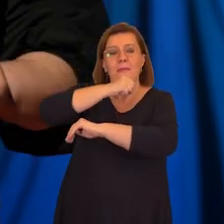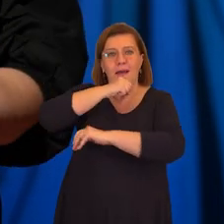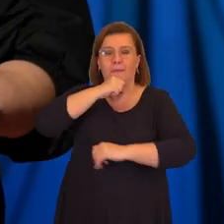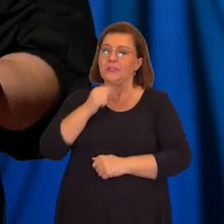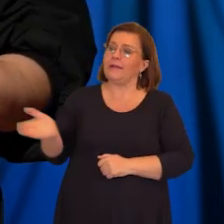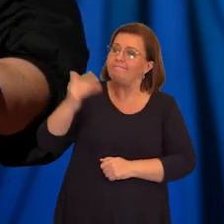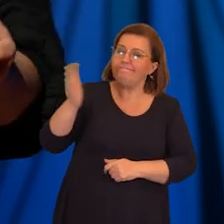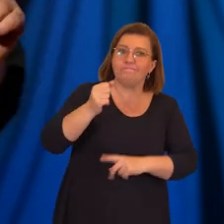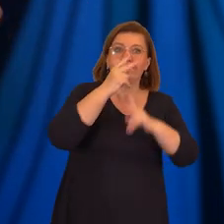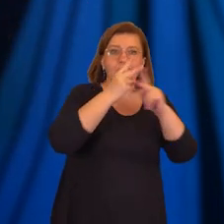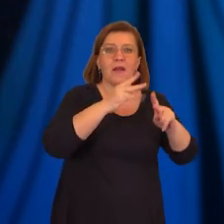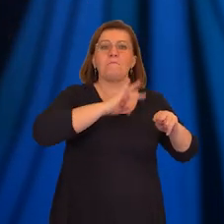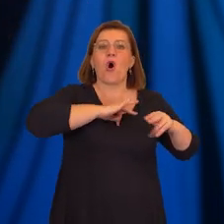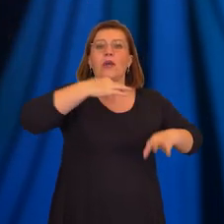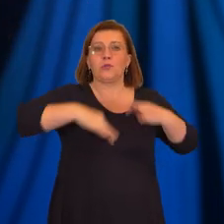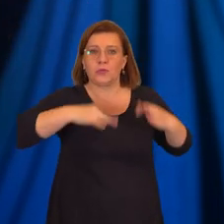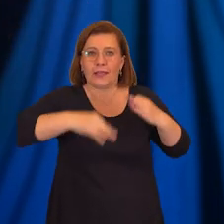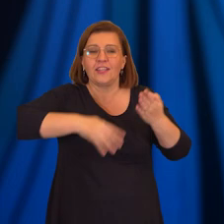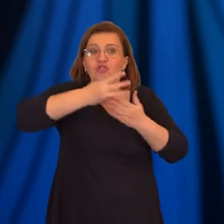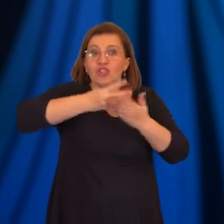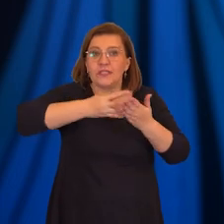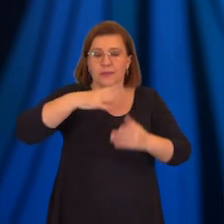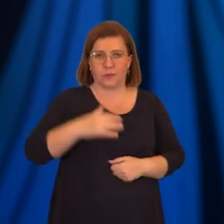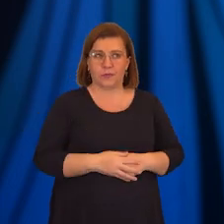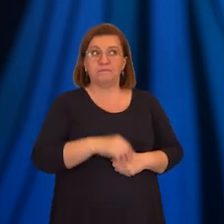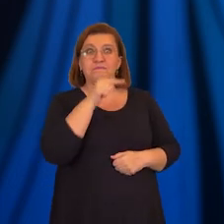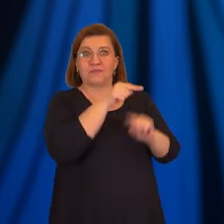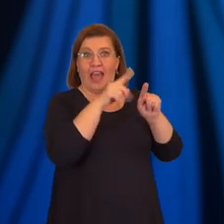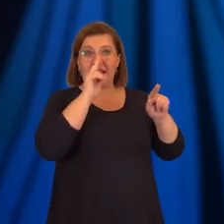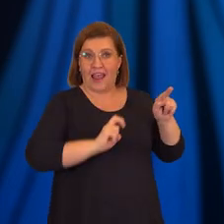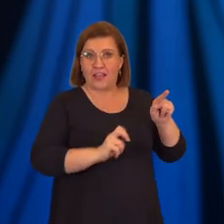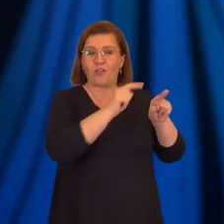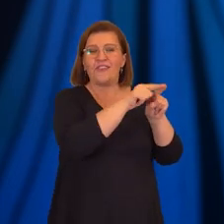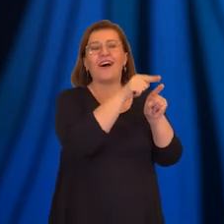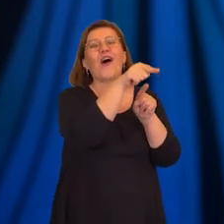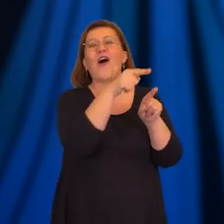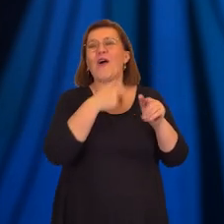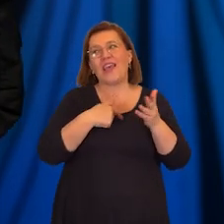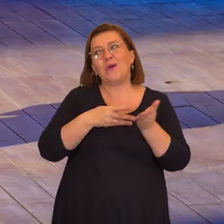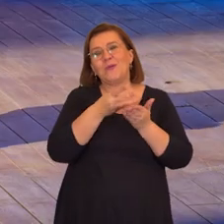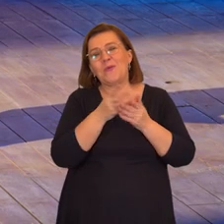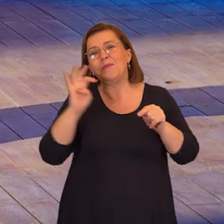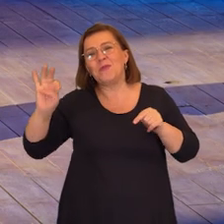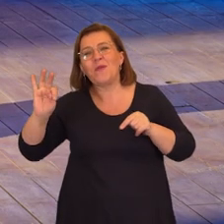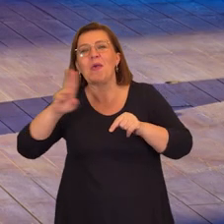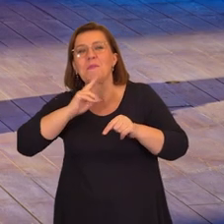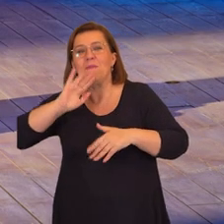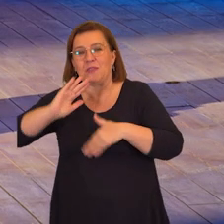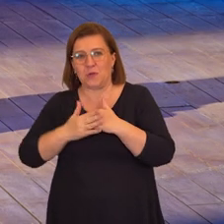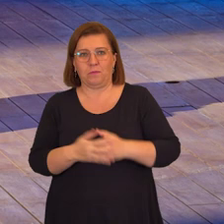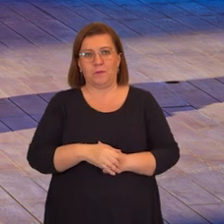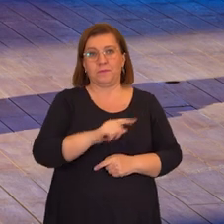ręcznie szytych sukienek. Ta granatowa, uszyłam ją na ślub twojej mamy. Ta